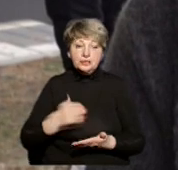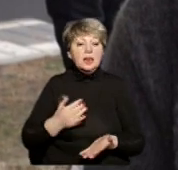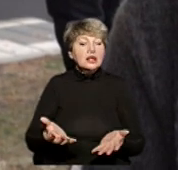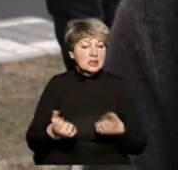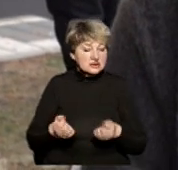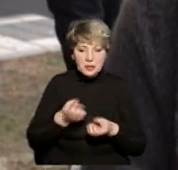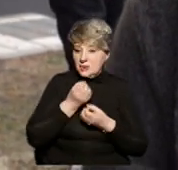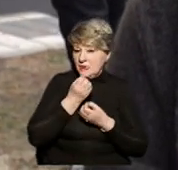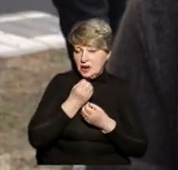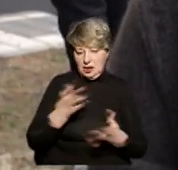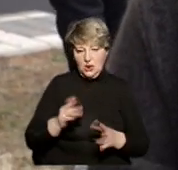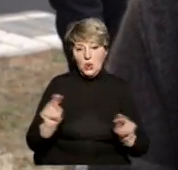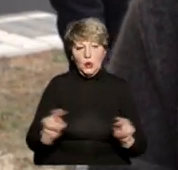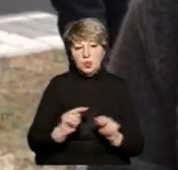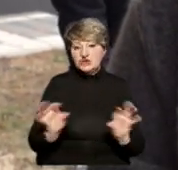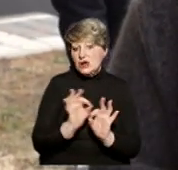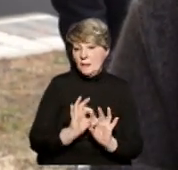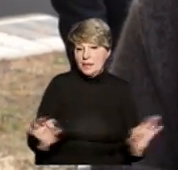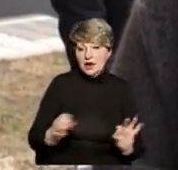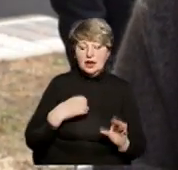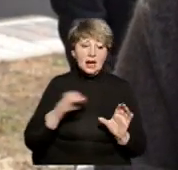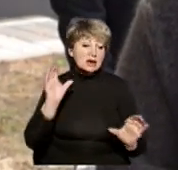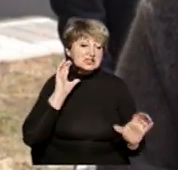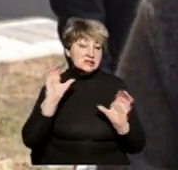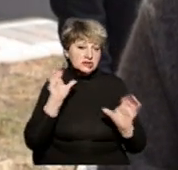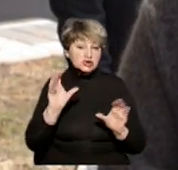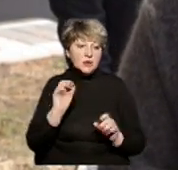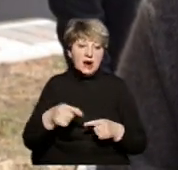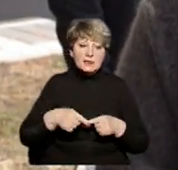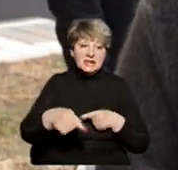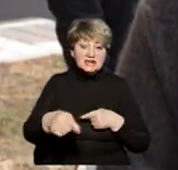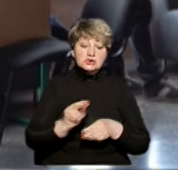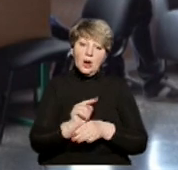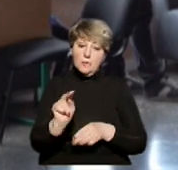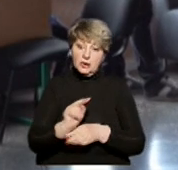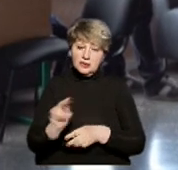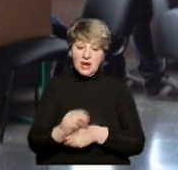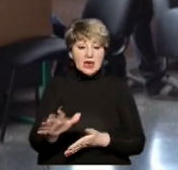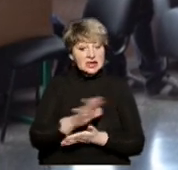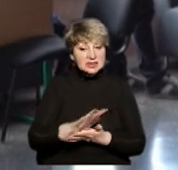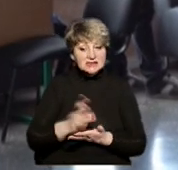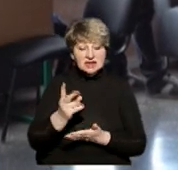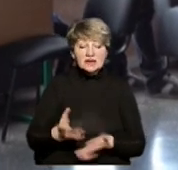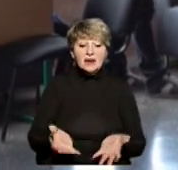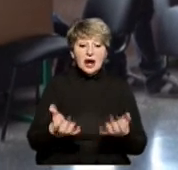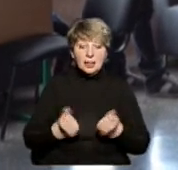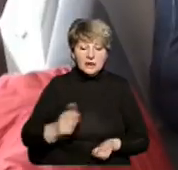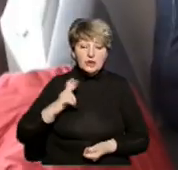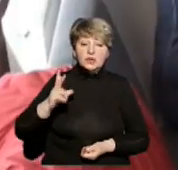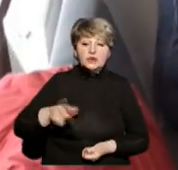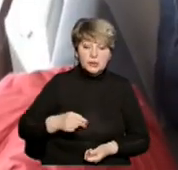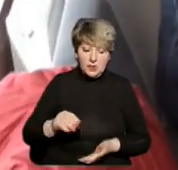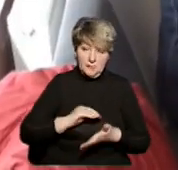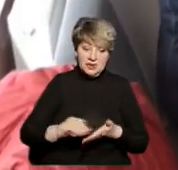добре. Учителя тут прекрасні, я слухаю, як вони на дистанційному навчанні навчаються. Заяву на зарахування доньки до школи